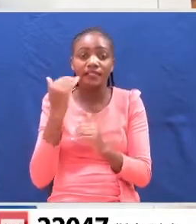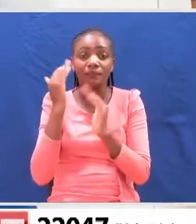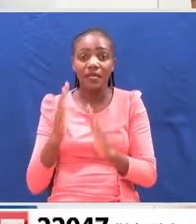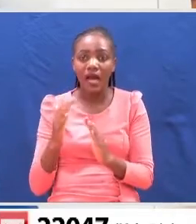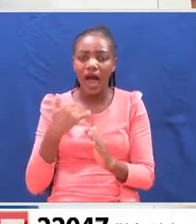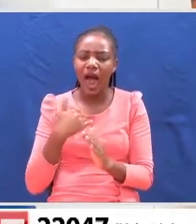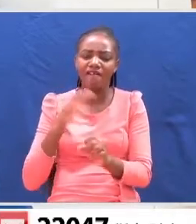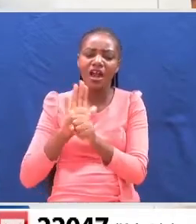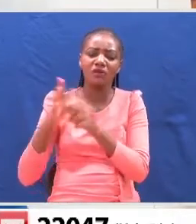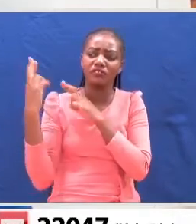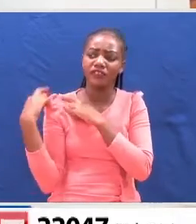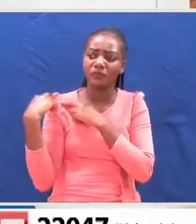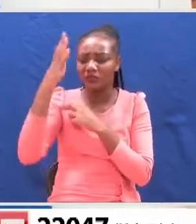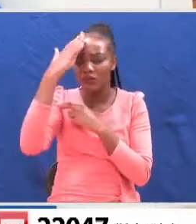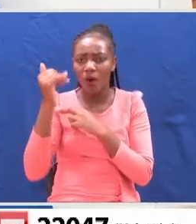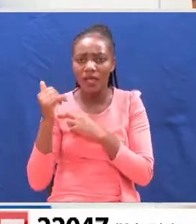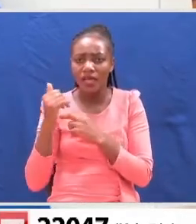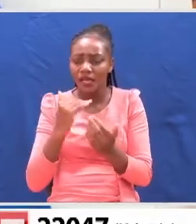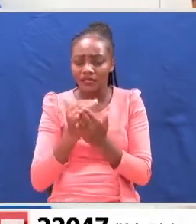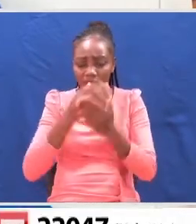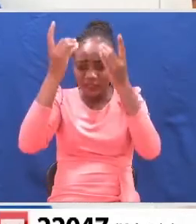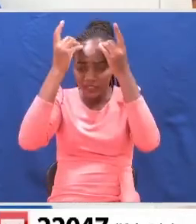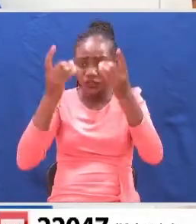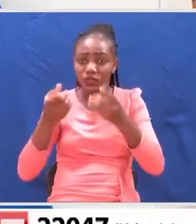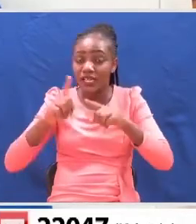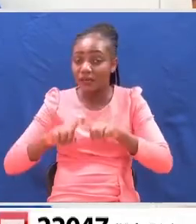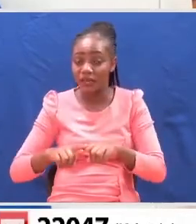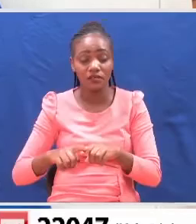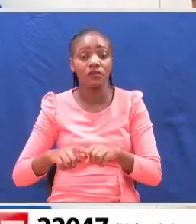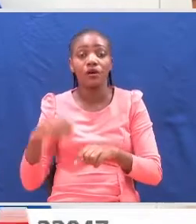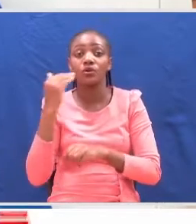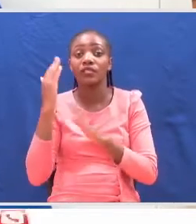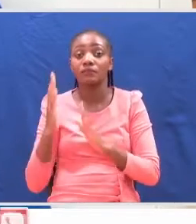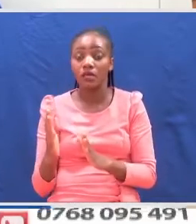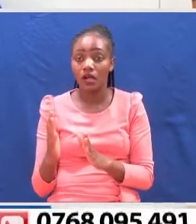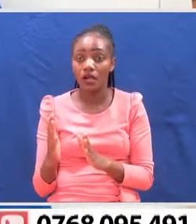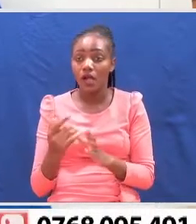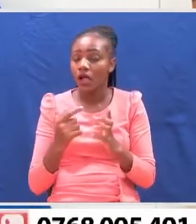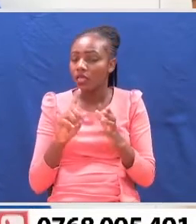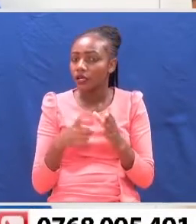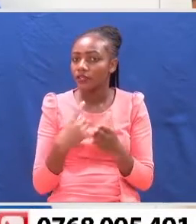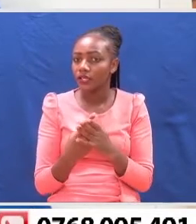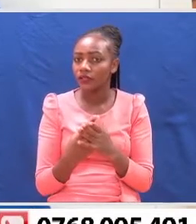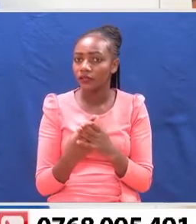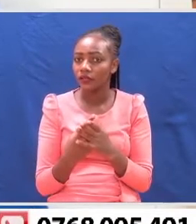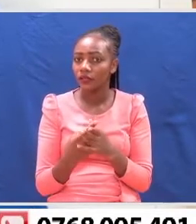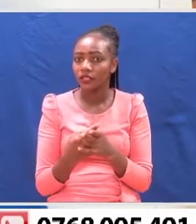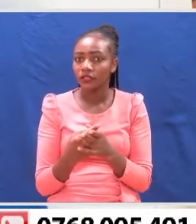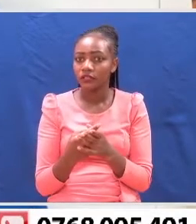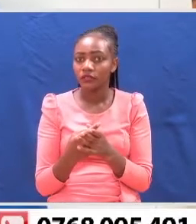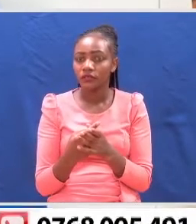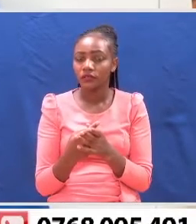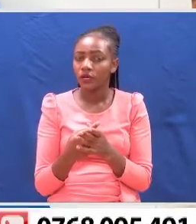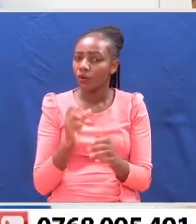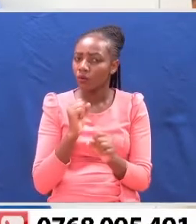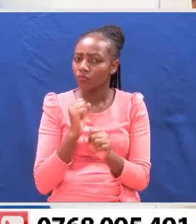sababu kuna maamuzi fulani inafaa ufanye kama speaker. Lakini mimi style yangu imekuwa